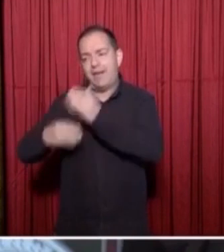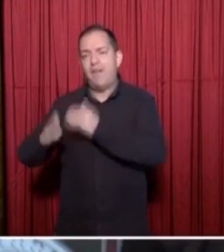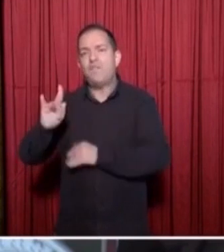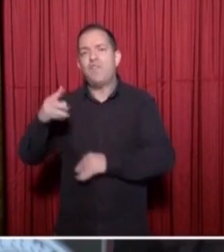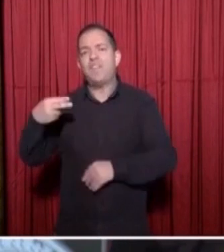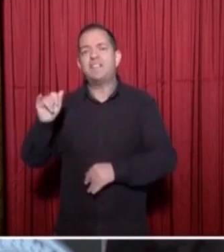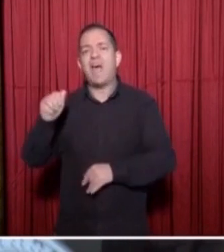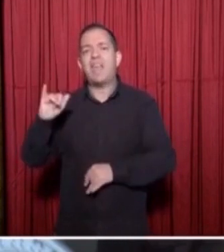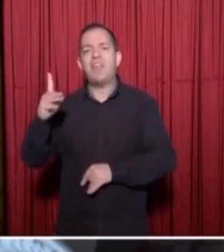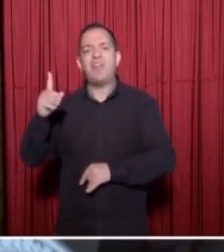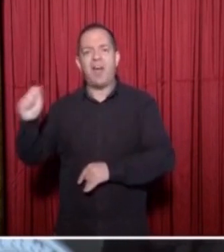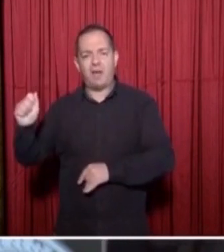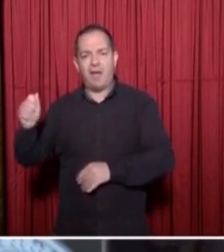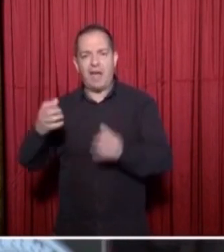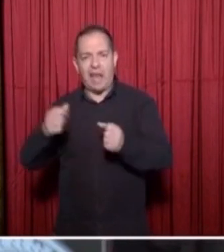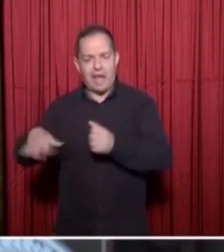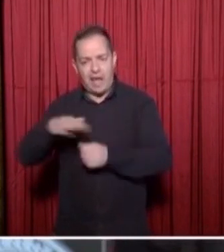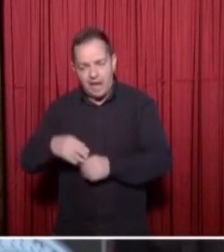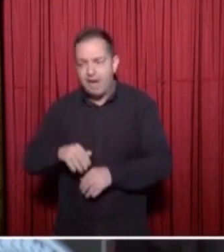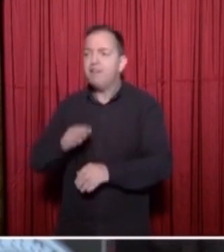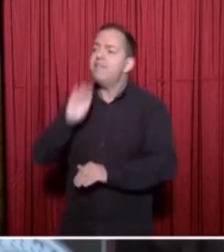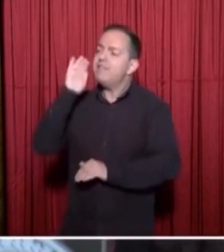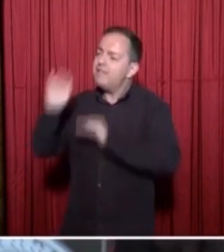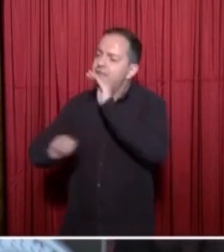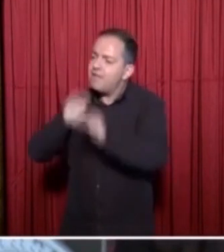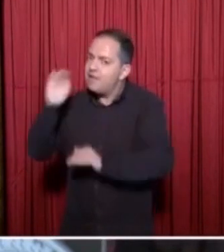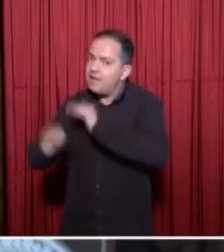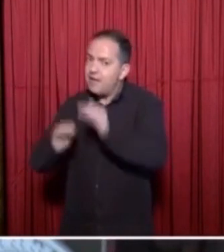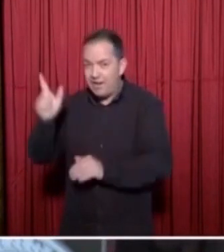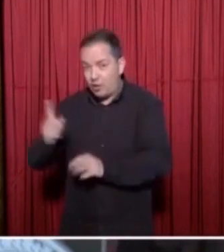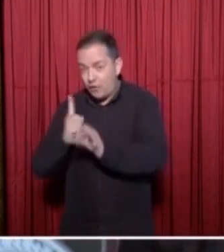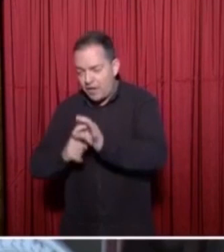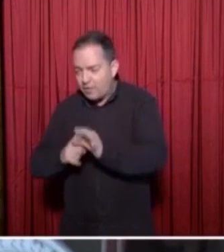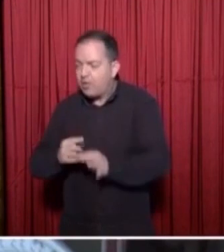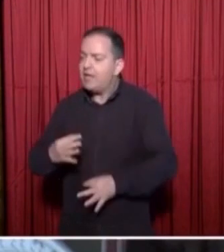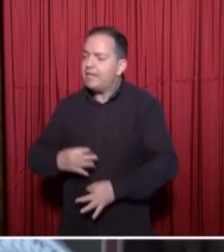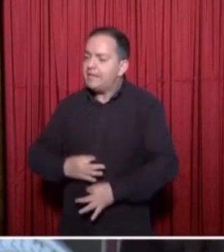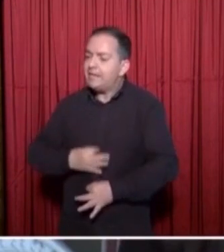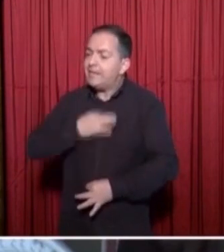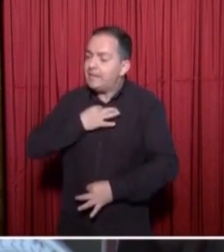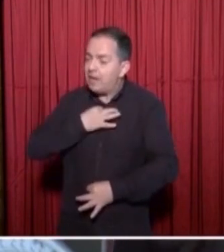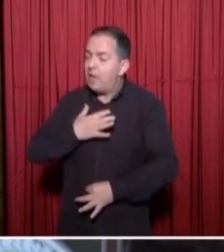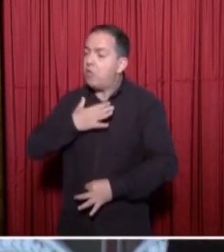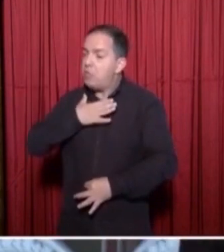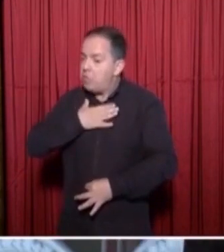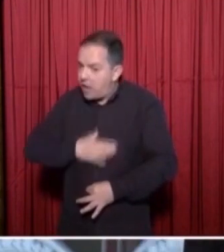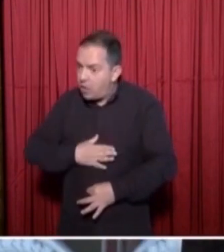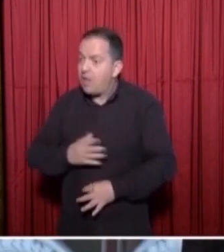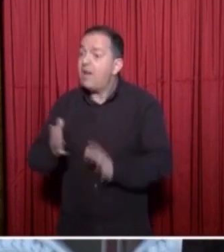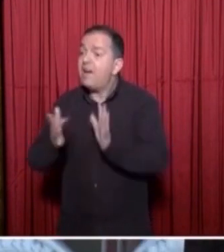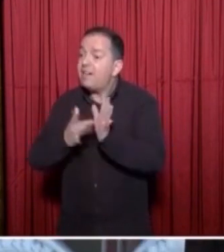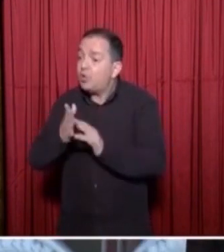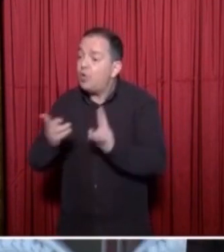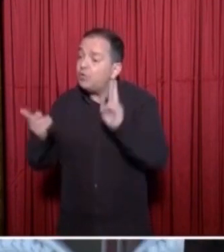Βηθσαϊδά της Γαλιλαίας, και ηρώ των αυτών λέγοντες, Κύριε, θέλομεν τον